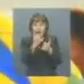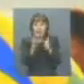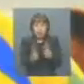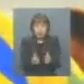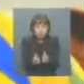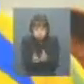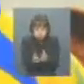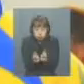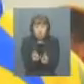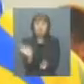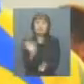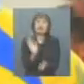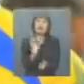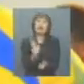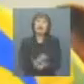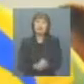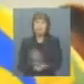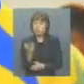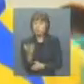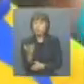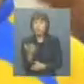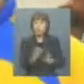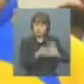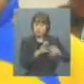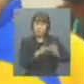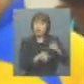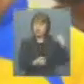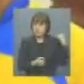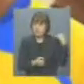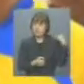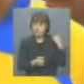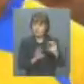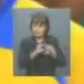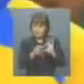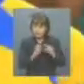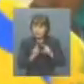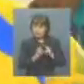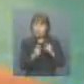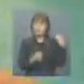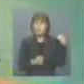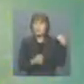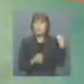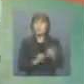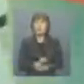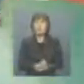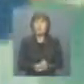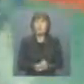ครับไม่จำเป็นว่าอ้วนแล้วไม่มีกีฬาเล่นครับคนอ้วนเยอะแยะมีกีฬาเล่นครับ